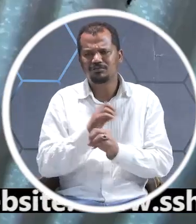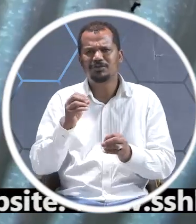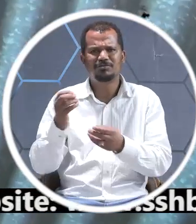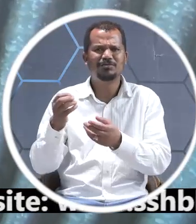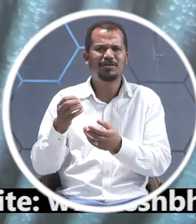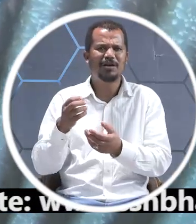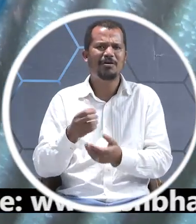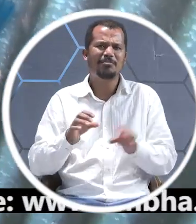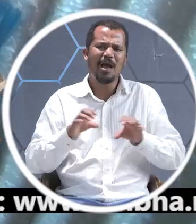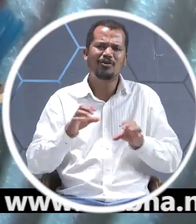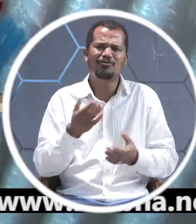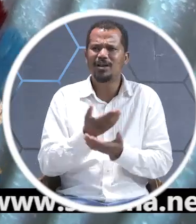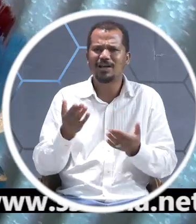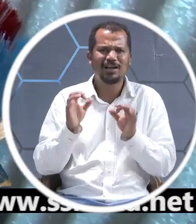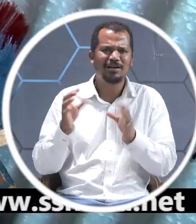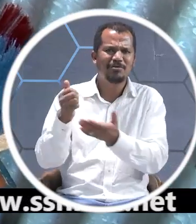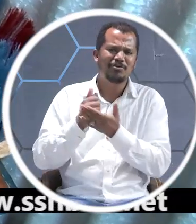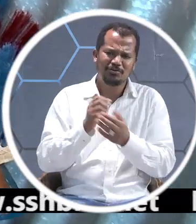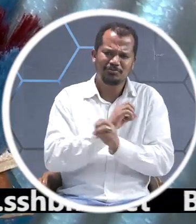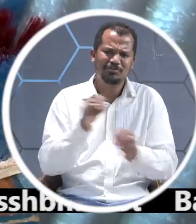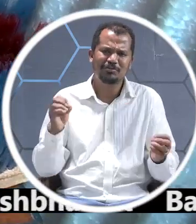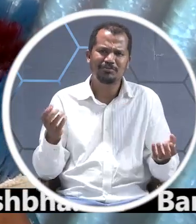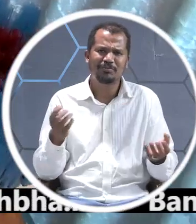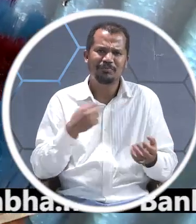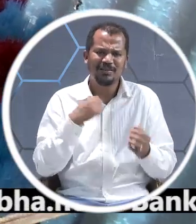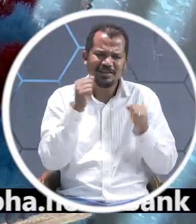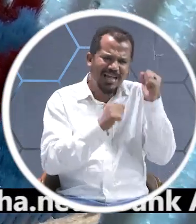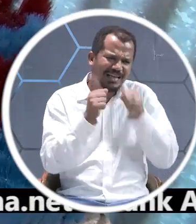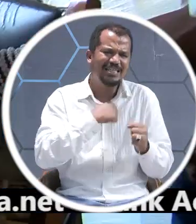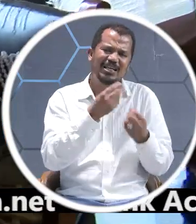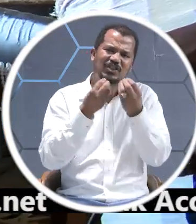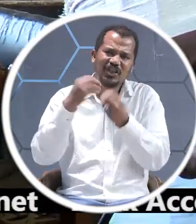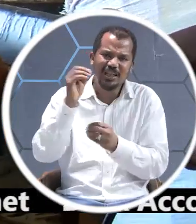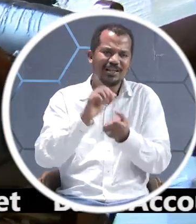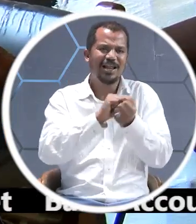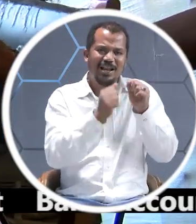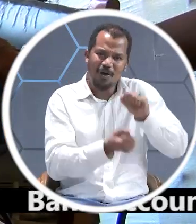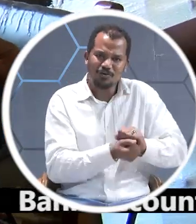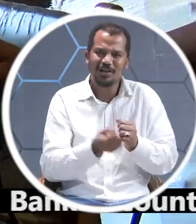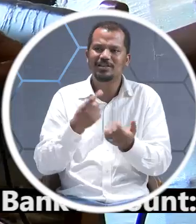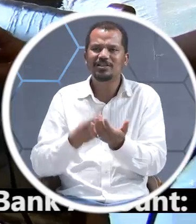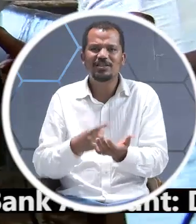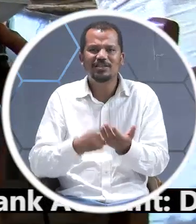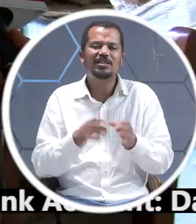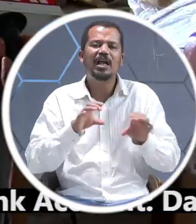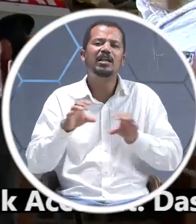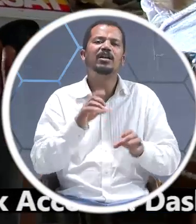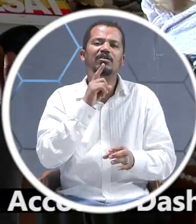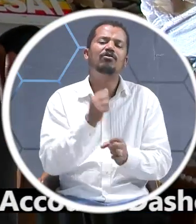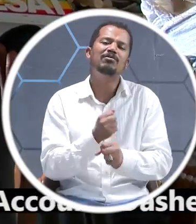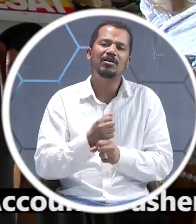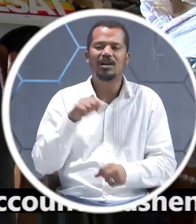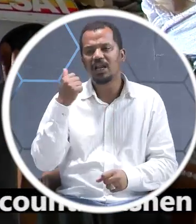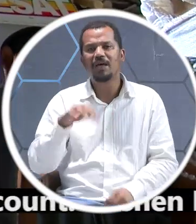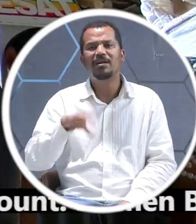ምንም ያረጉልን ነገር የለም ሳውን ምንም አላረጉልን በቃ እኛው ታግለን እቺን ሽጠን እንደገና እቺን ለውጠን እቺን እንትን ብለን ነው